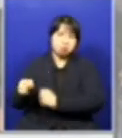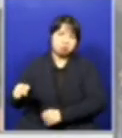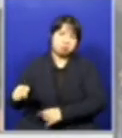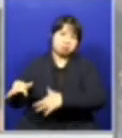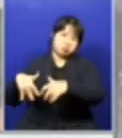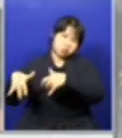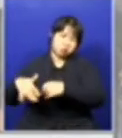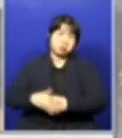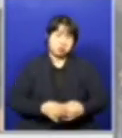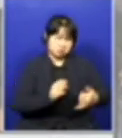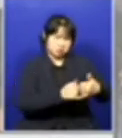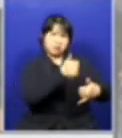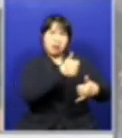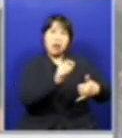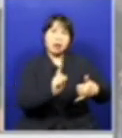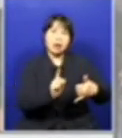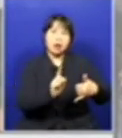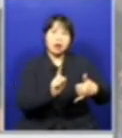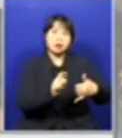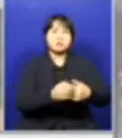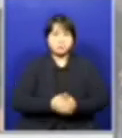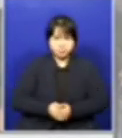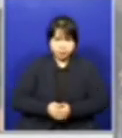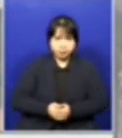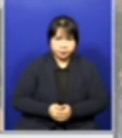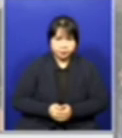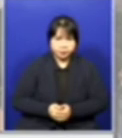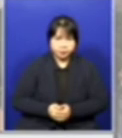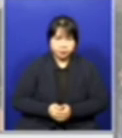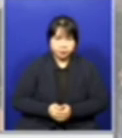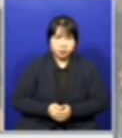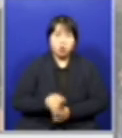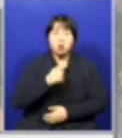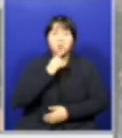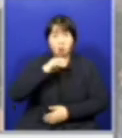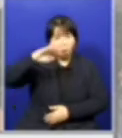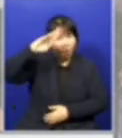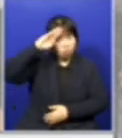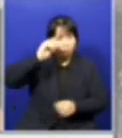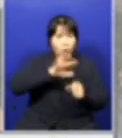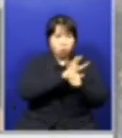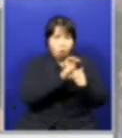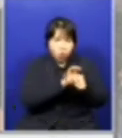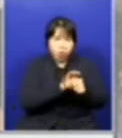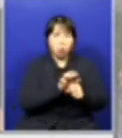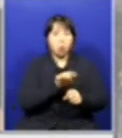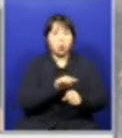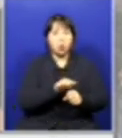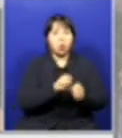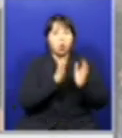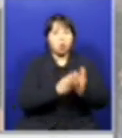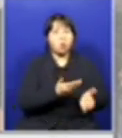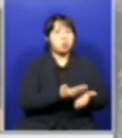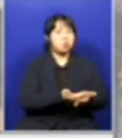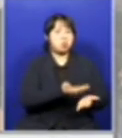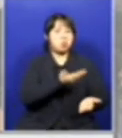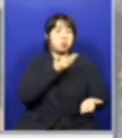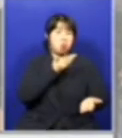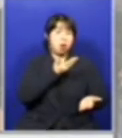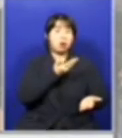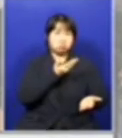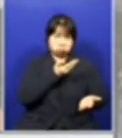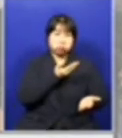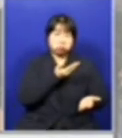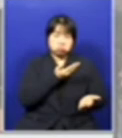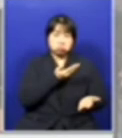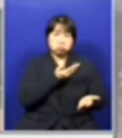ชน์หมายความว่าไงหมายความว่าจากการเกิดโรคนี้ทำให้คนรวยขึ้นก็อ